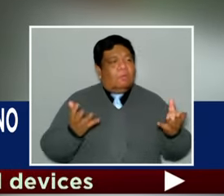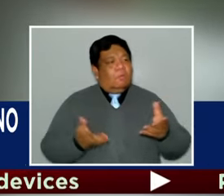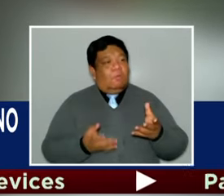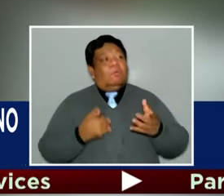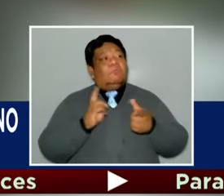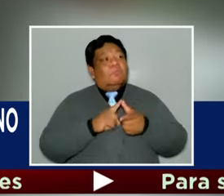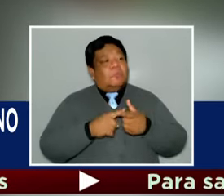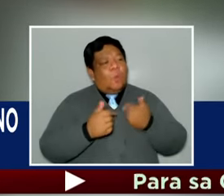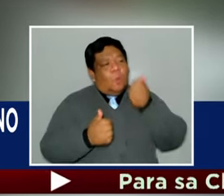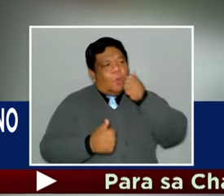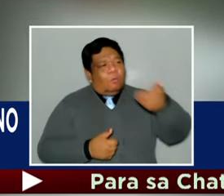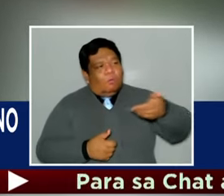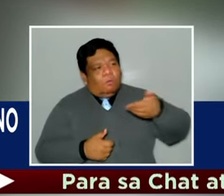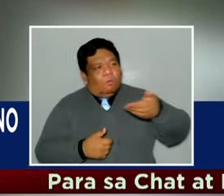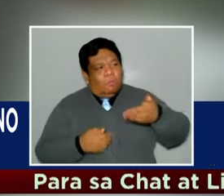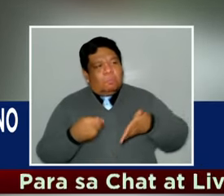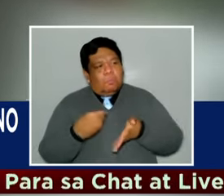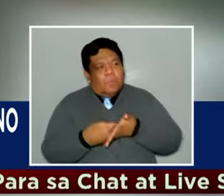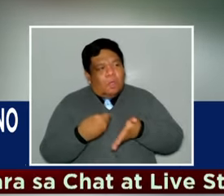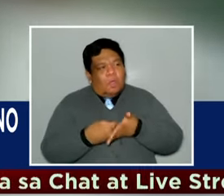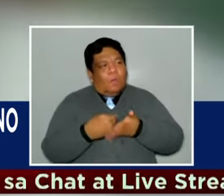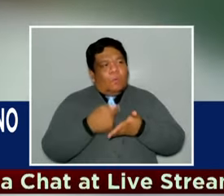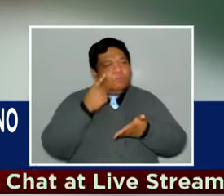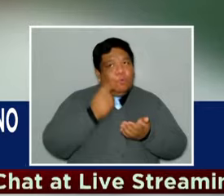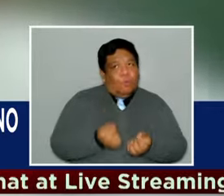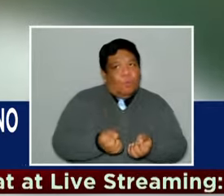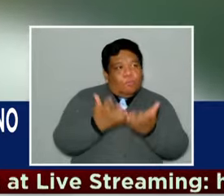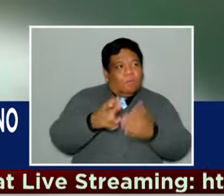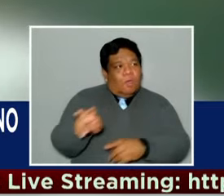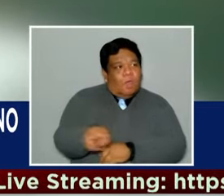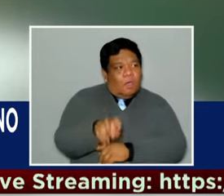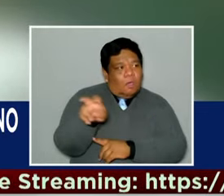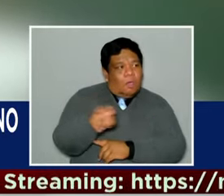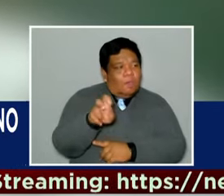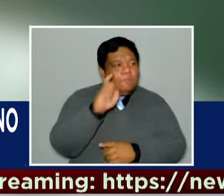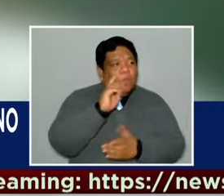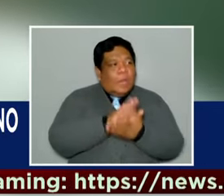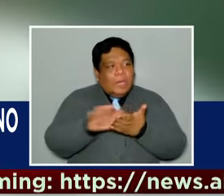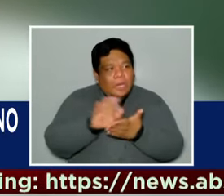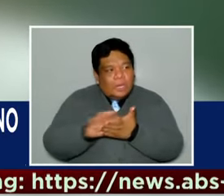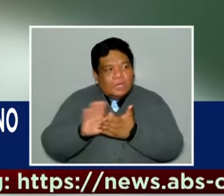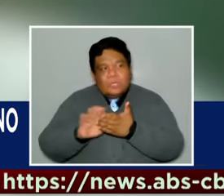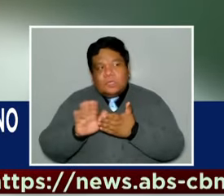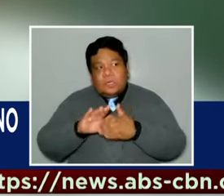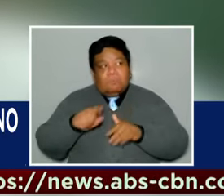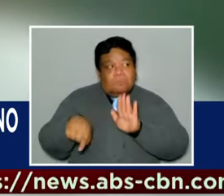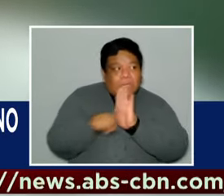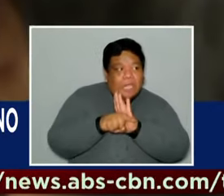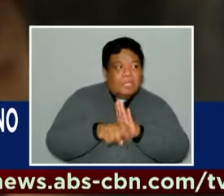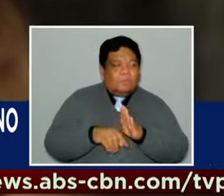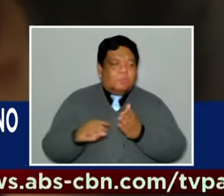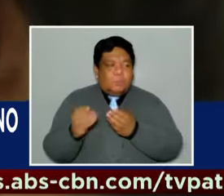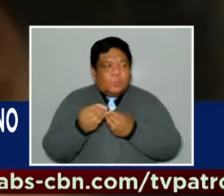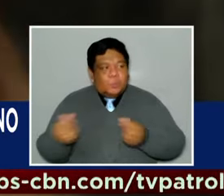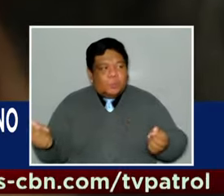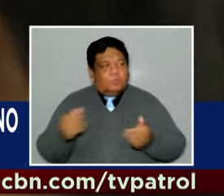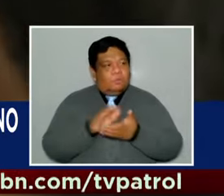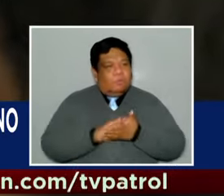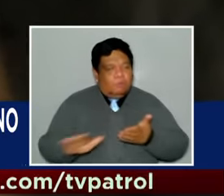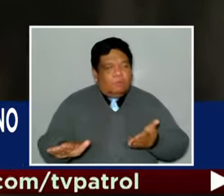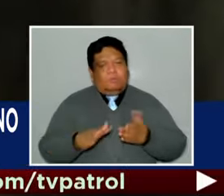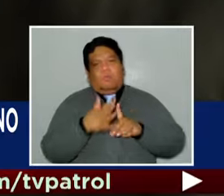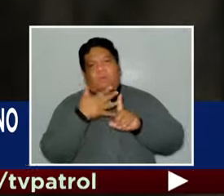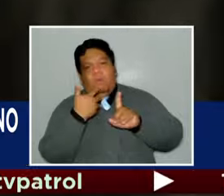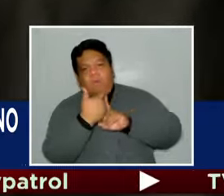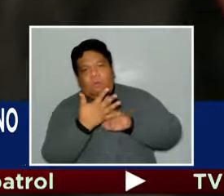pera sa akin na pang-alay daw sa sawa, na to cleanse daw yung mga negative energy na meron daw ako. Ang